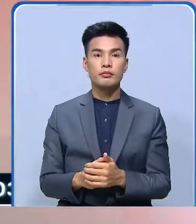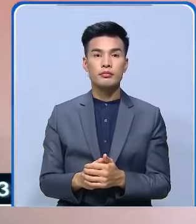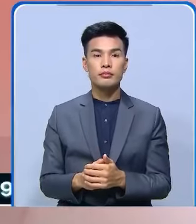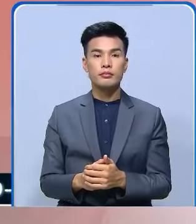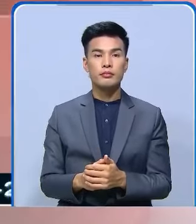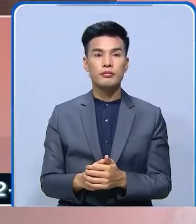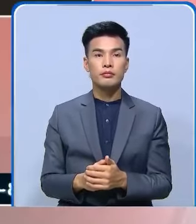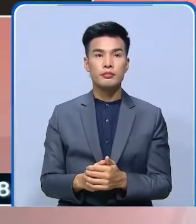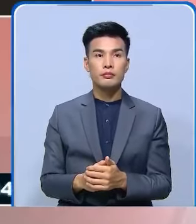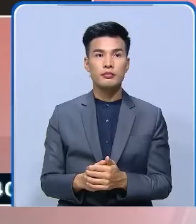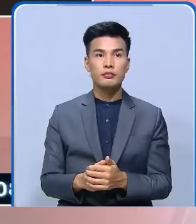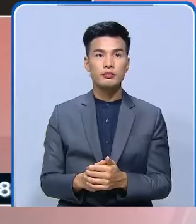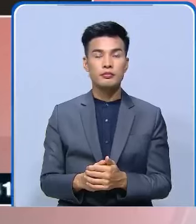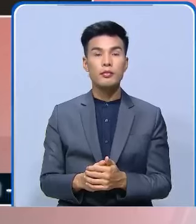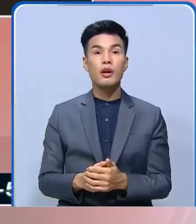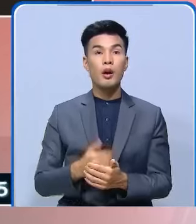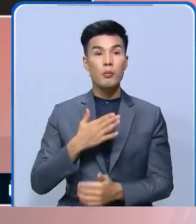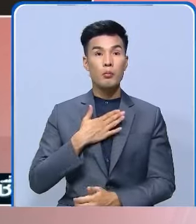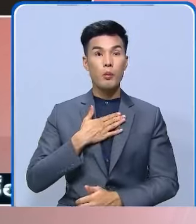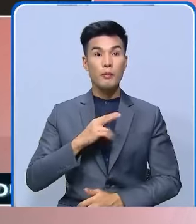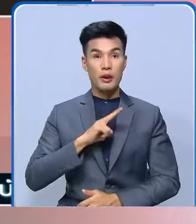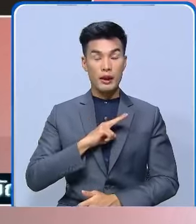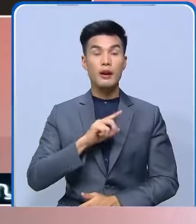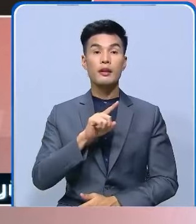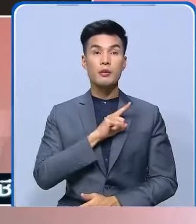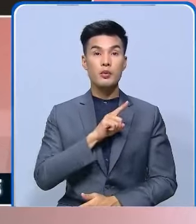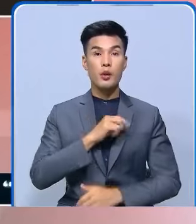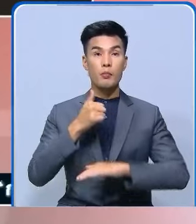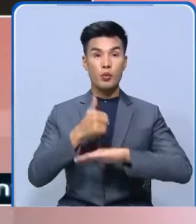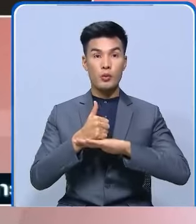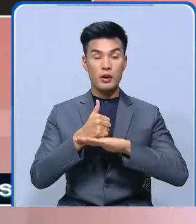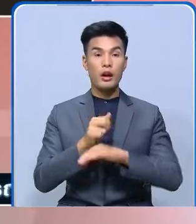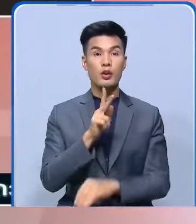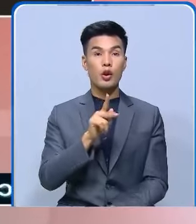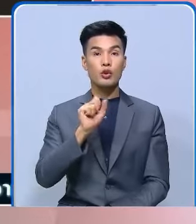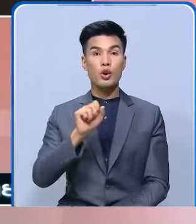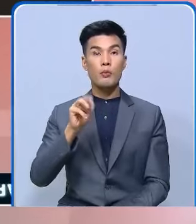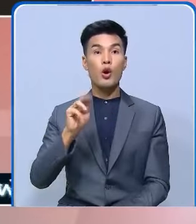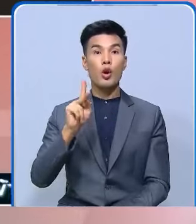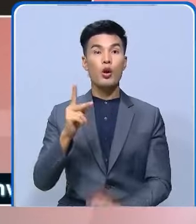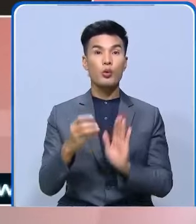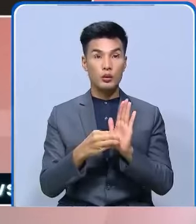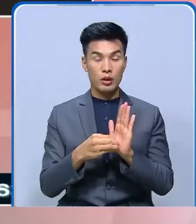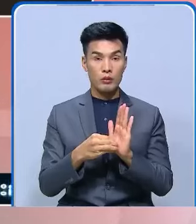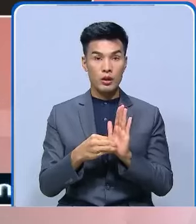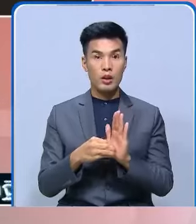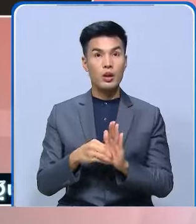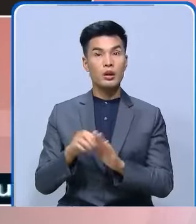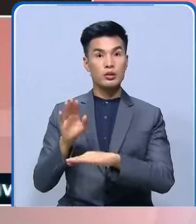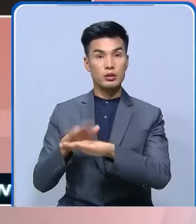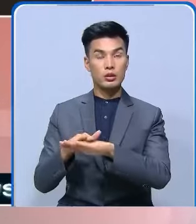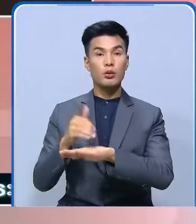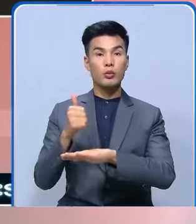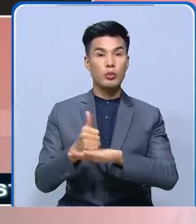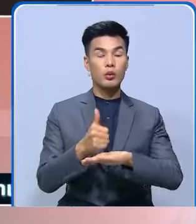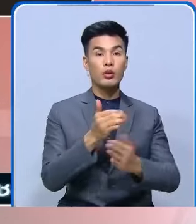ครับทางทางตัวผมเองเนี่ยในฐานะผู้อำนวยการองค์การของสวนมวลชนกรุงเทพฯเนี่ยก็ได้กำชับไปยังผอเขต